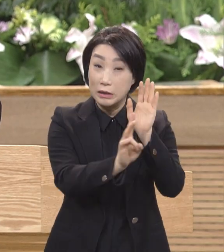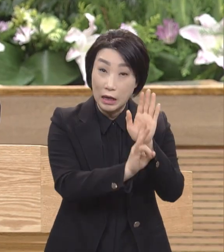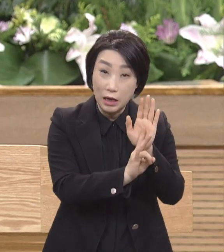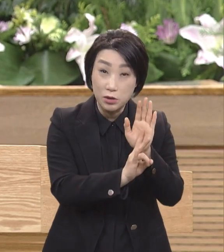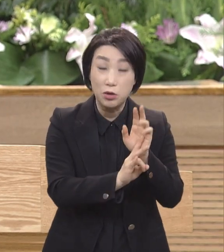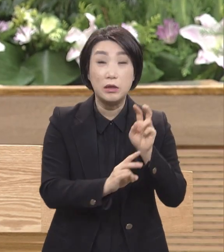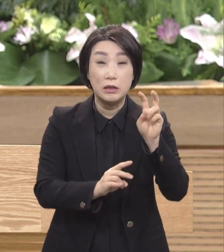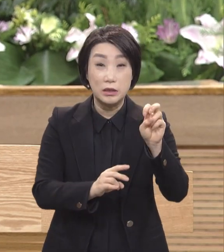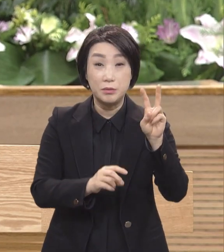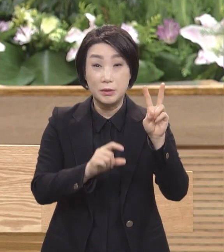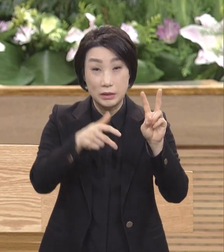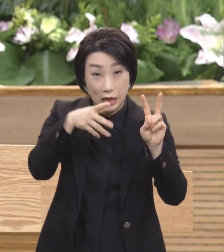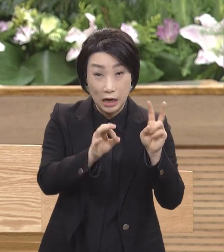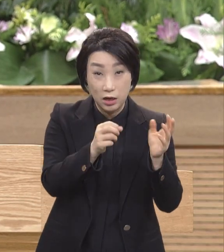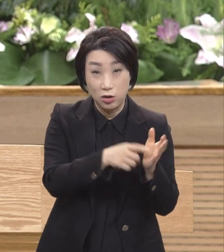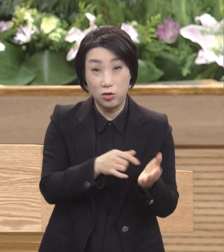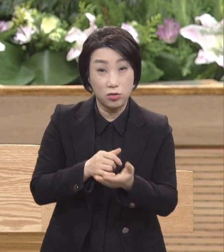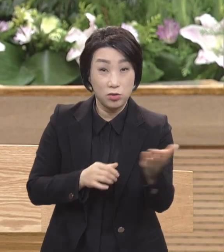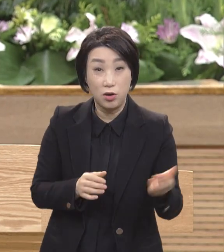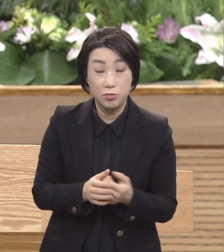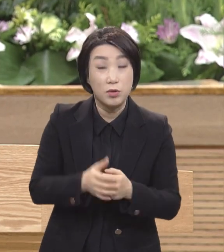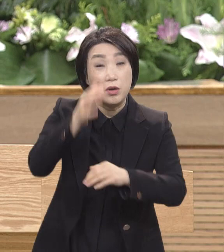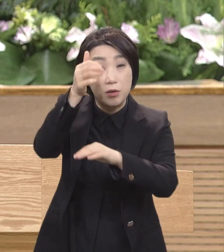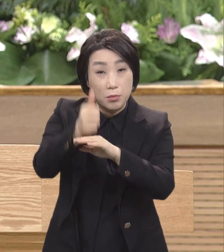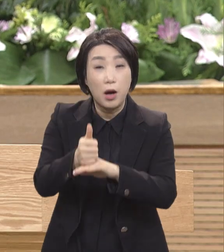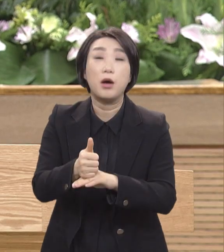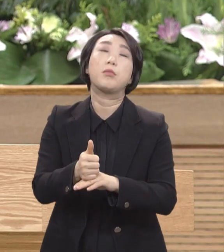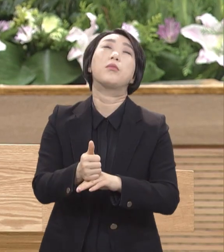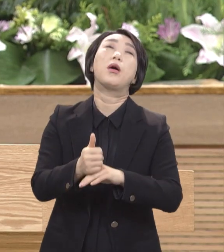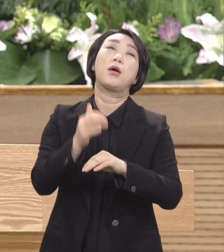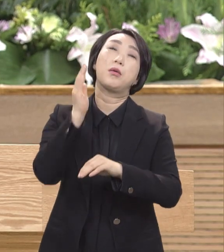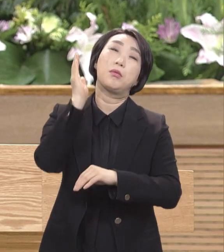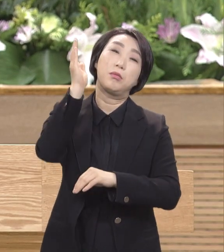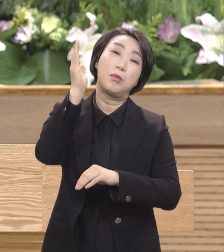요한계시록 22장이니까 최후의 얘기요.